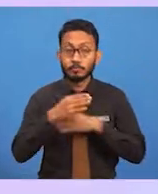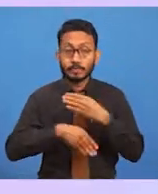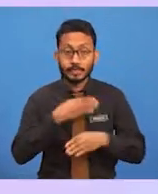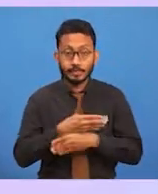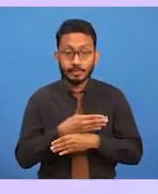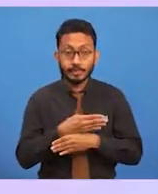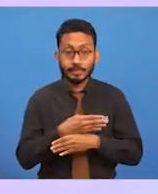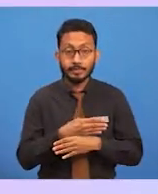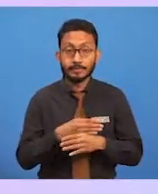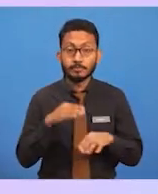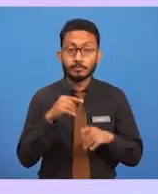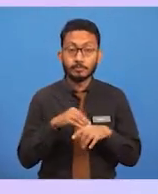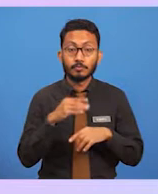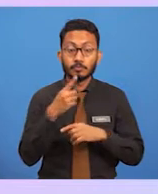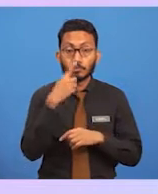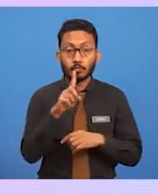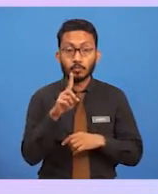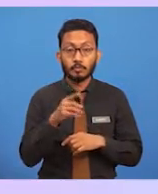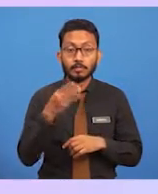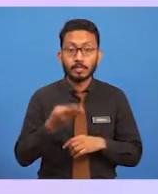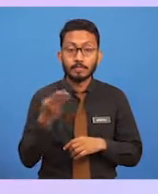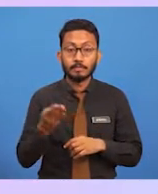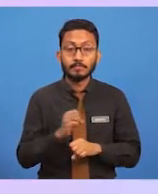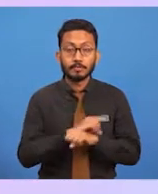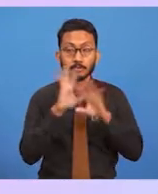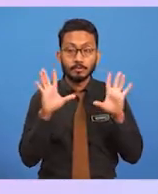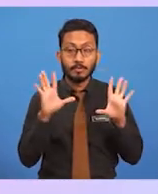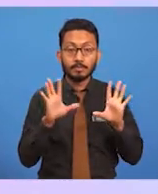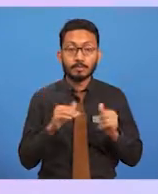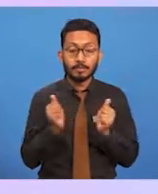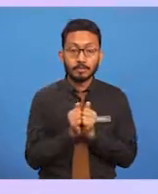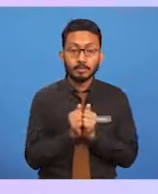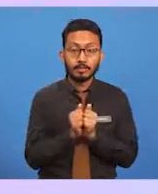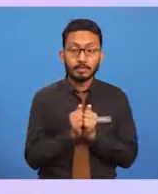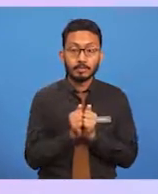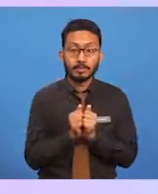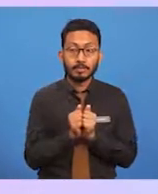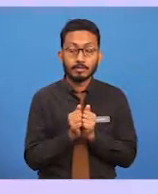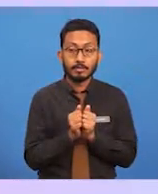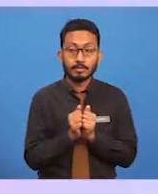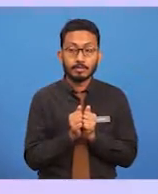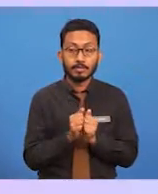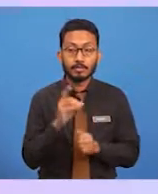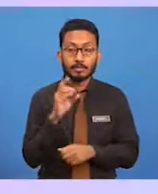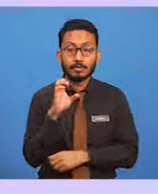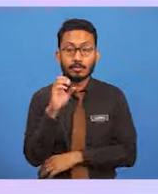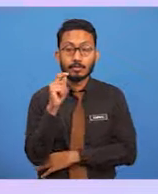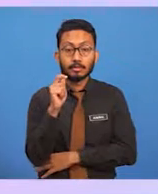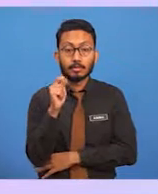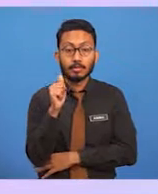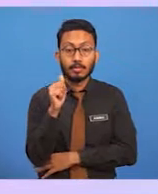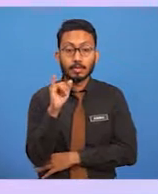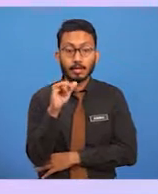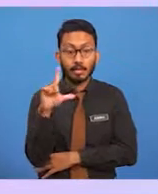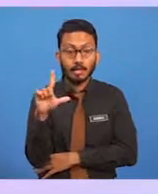Ianya bertujuan untuk memberi penerangan dengan terperinci mengenai pengeluar,